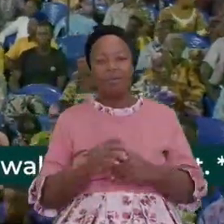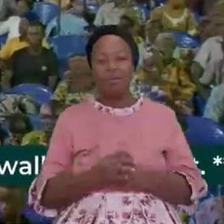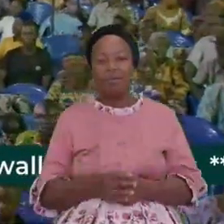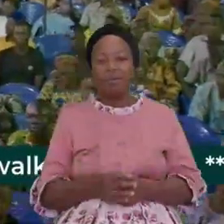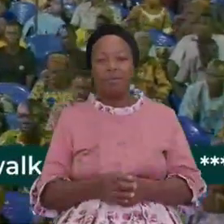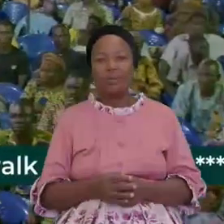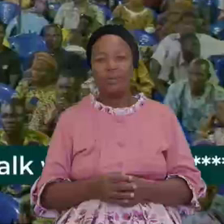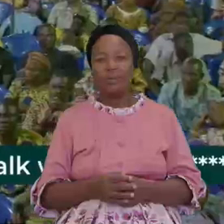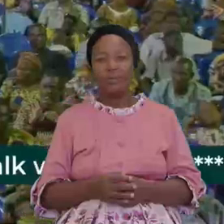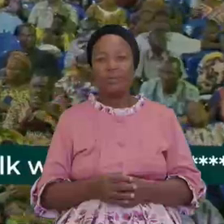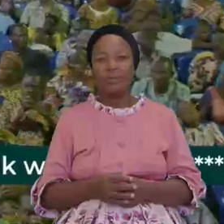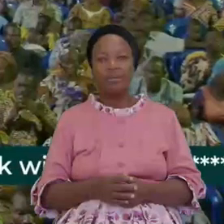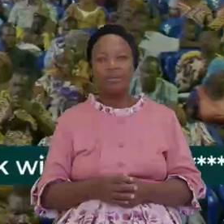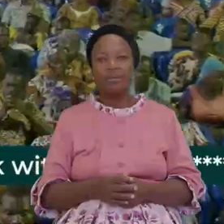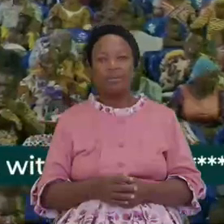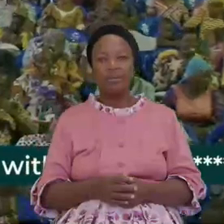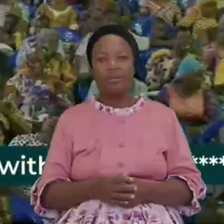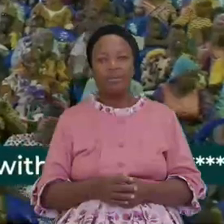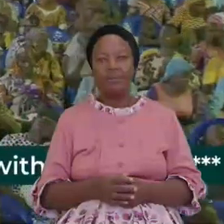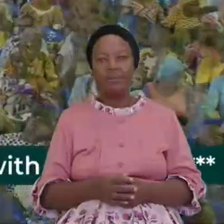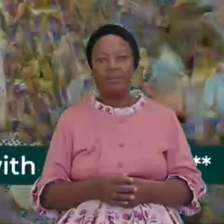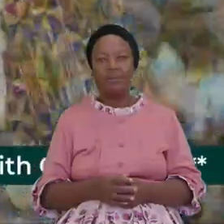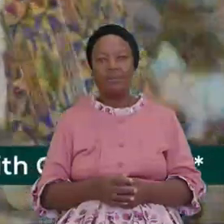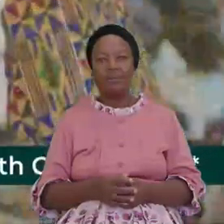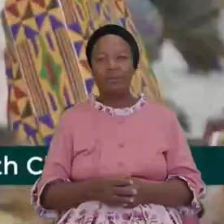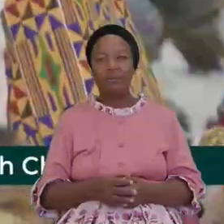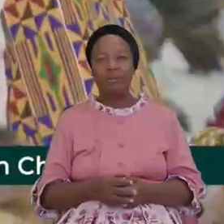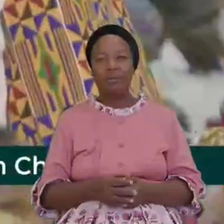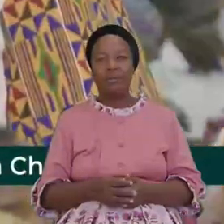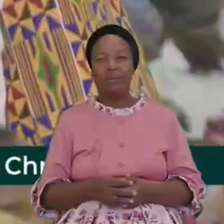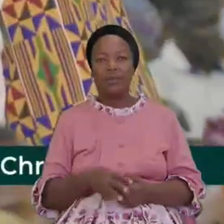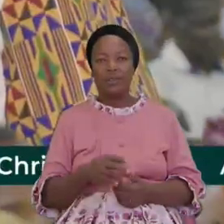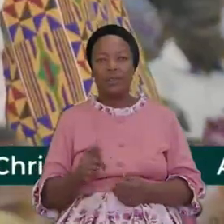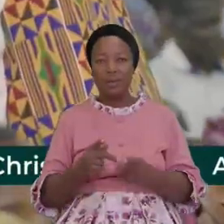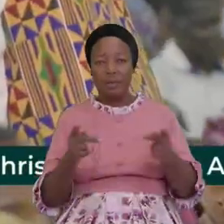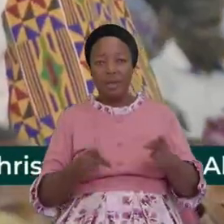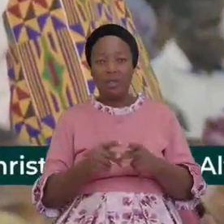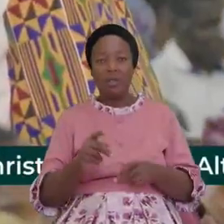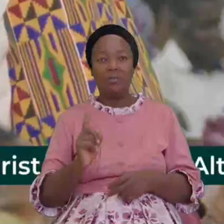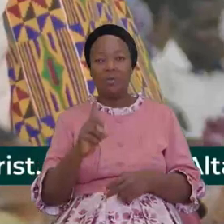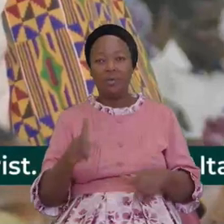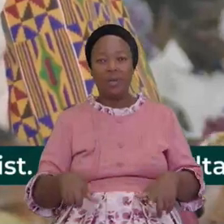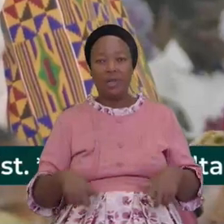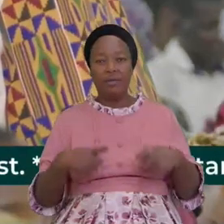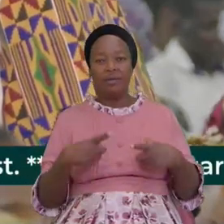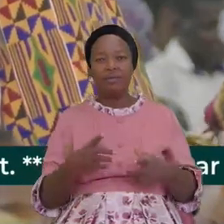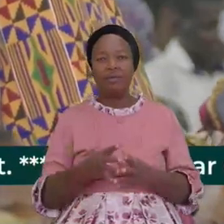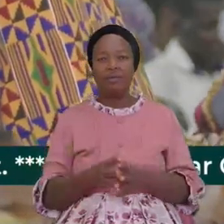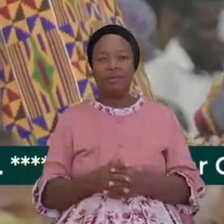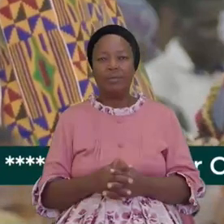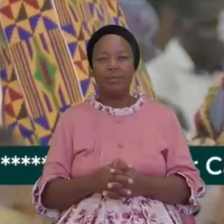address. Le quartier. the area where you